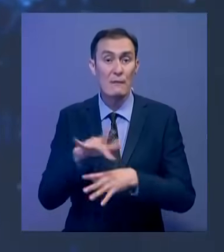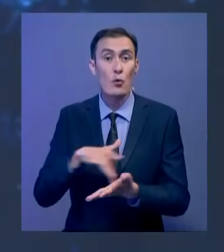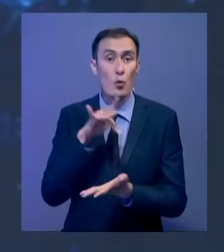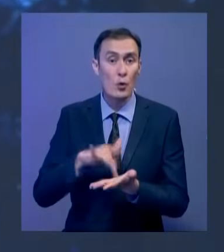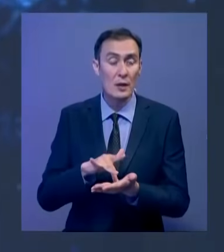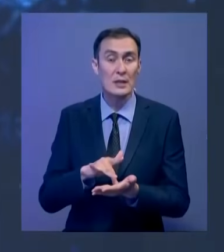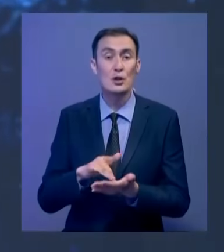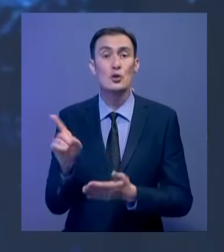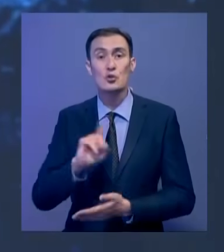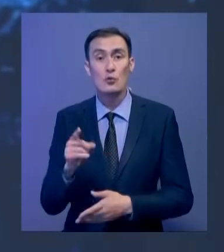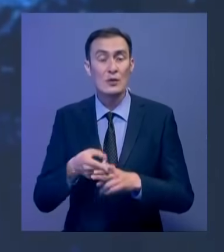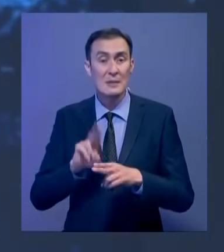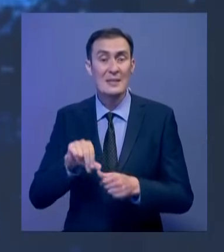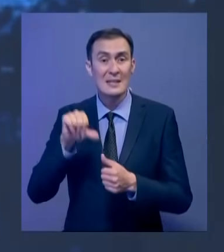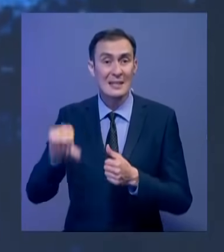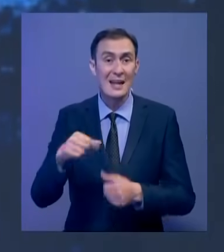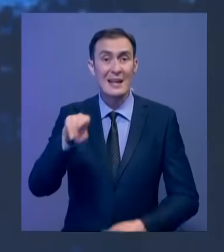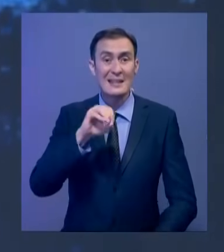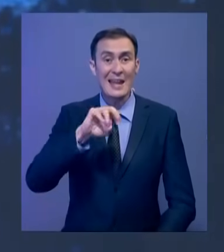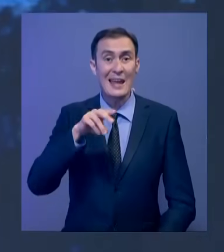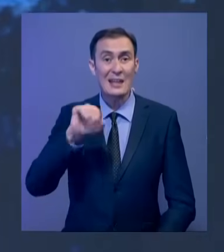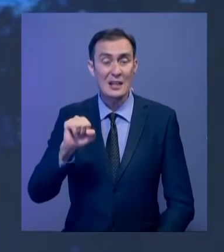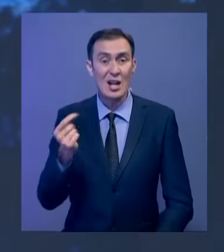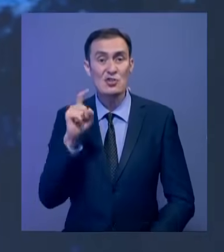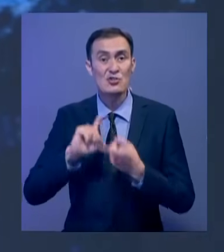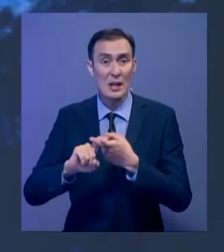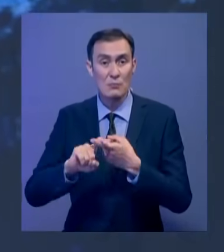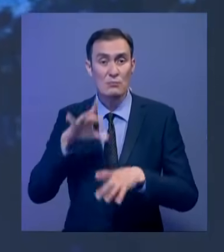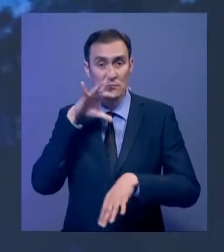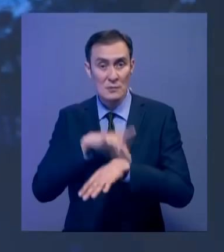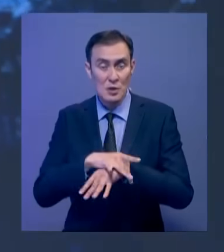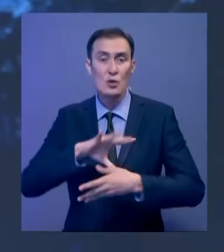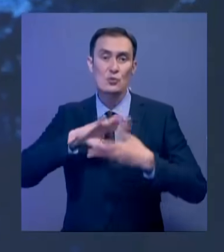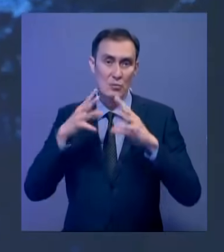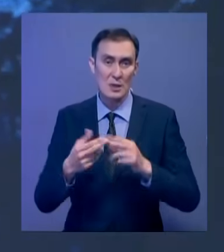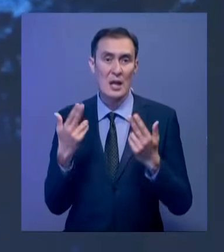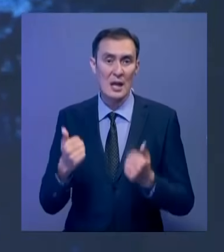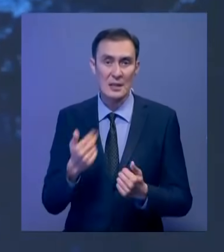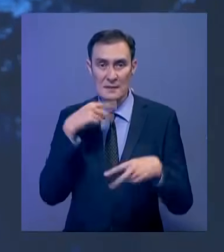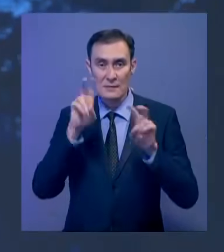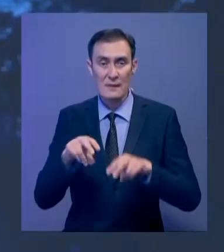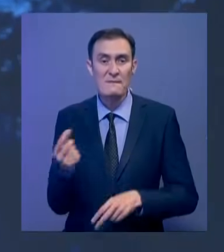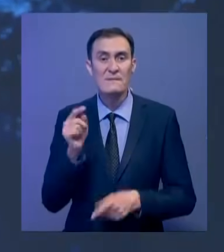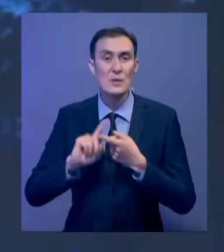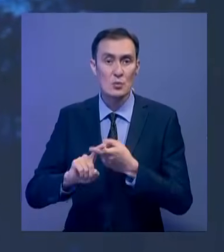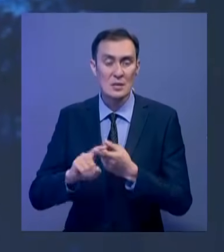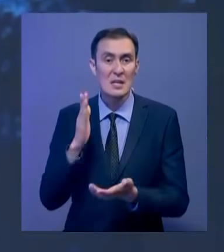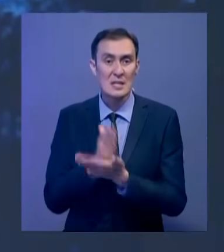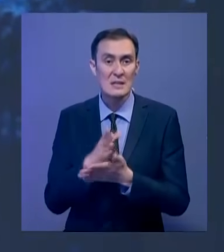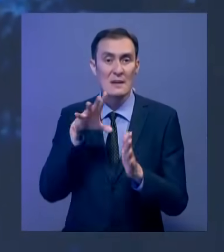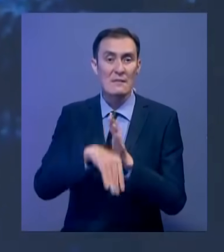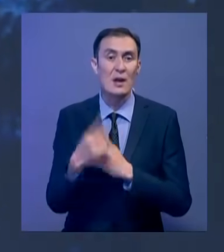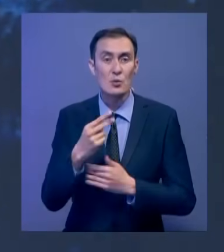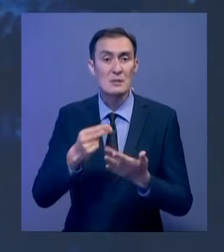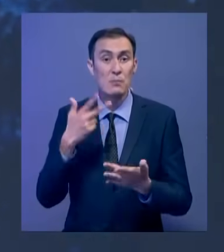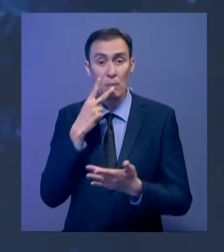мегаполисе. В том, что именно дельта-штамм, специалисты убедились, получив результаты секвенирования вируса. Он присутствовал